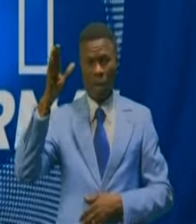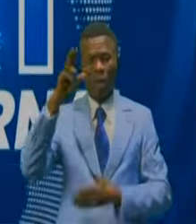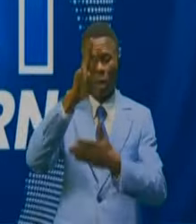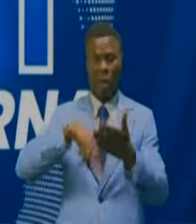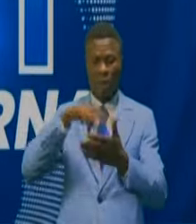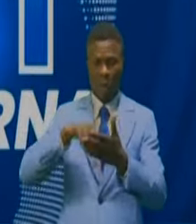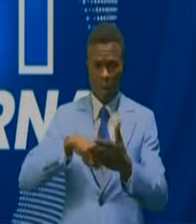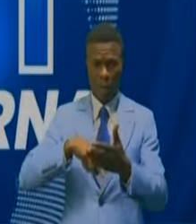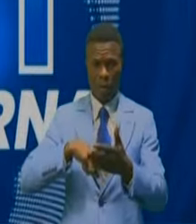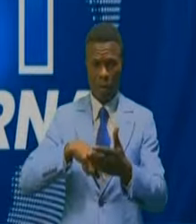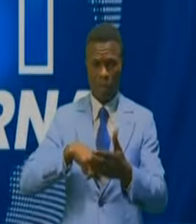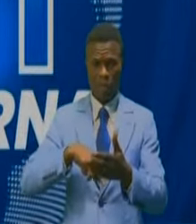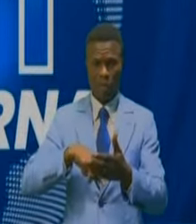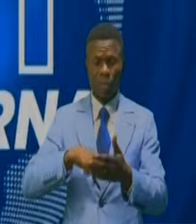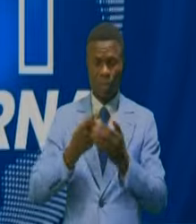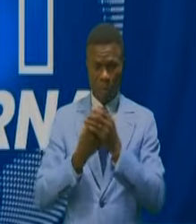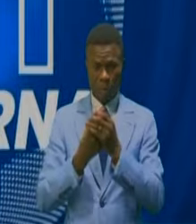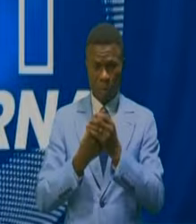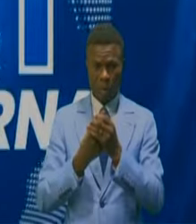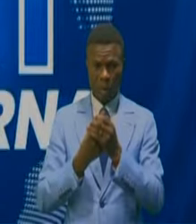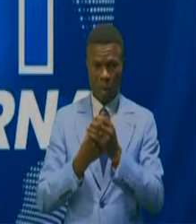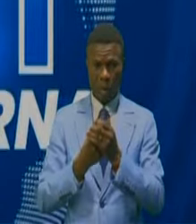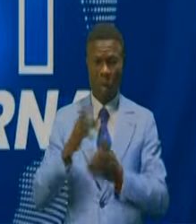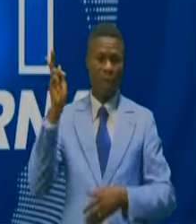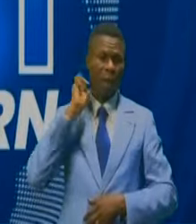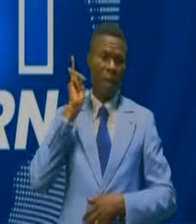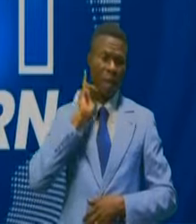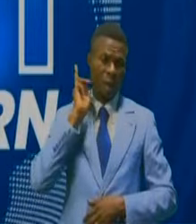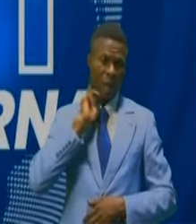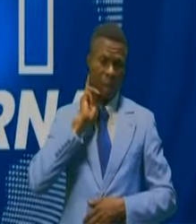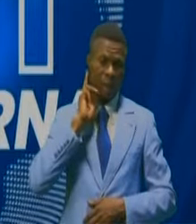est faite et sera faite donc par Denis Kadima